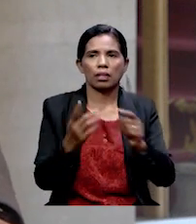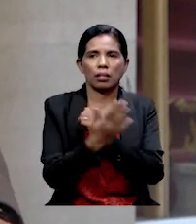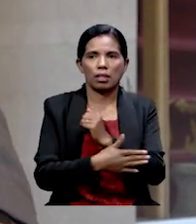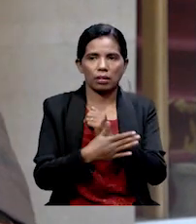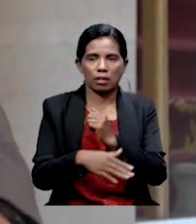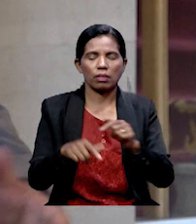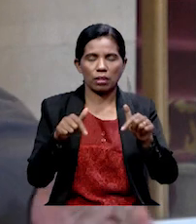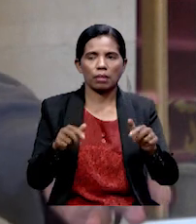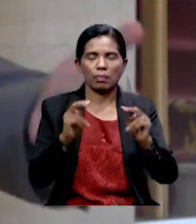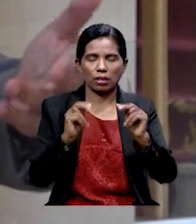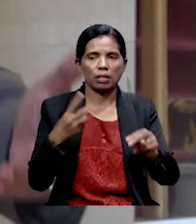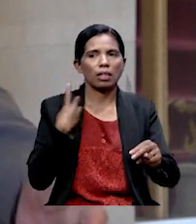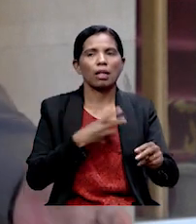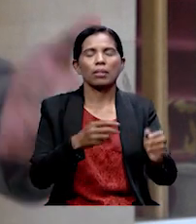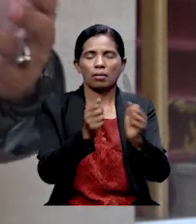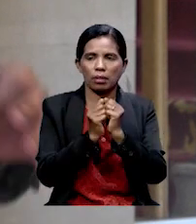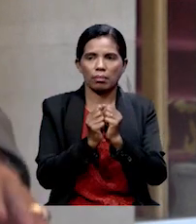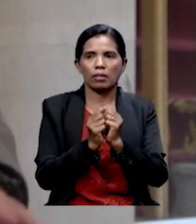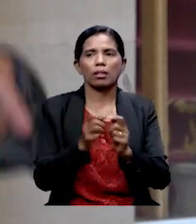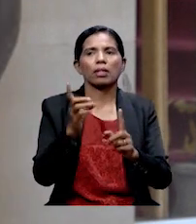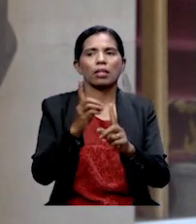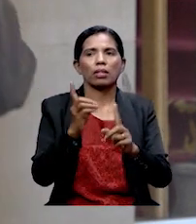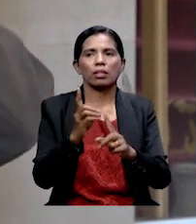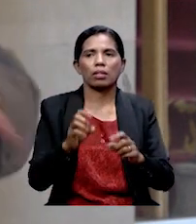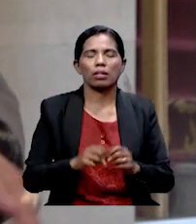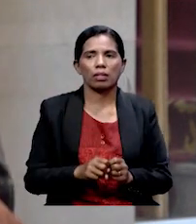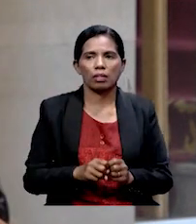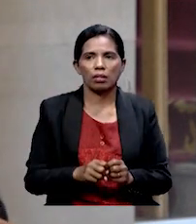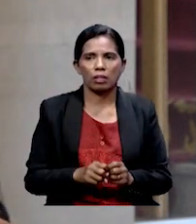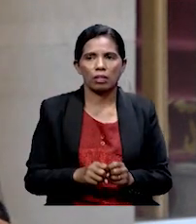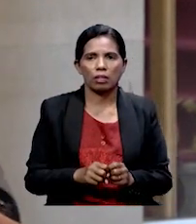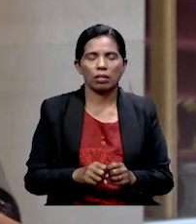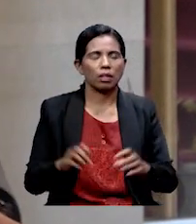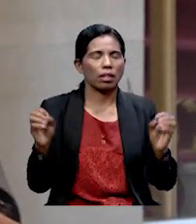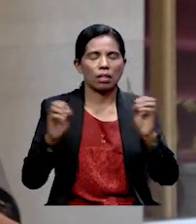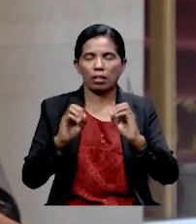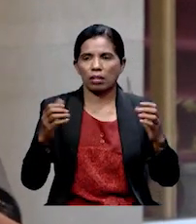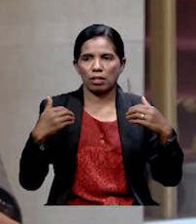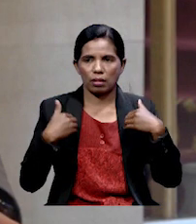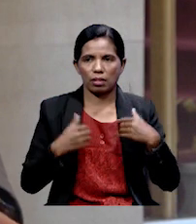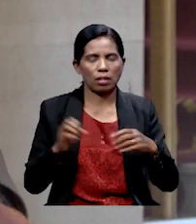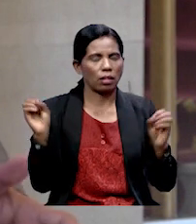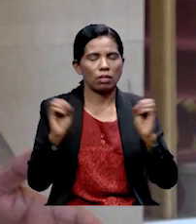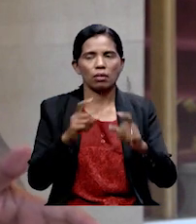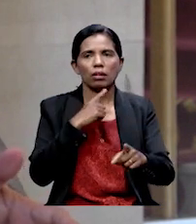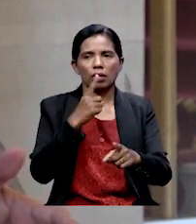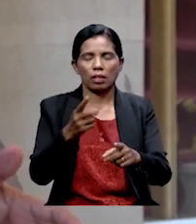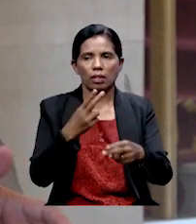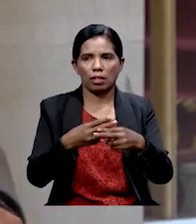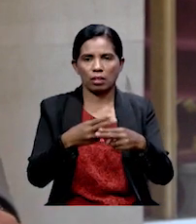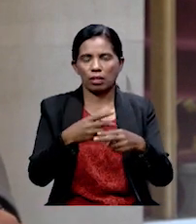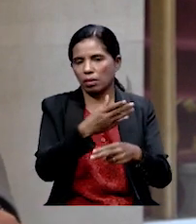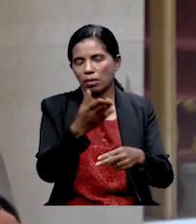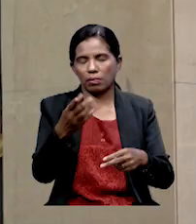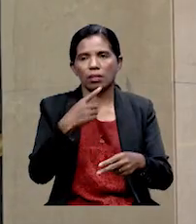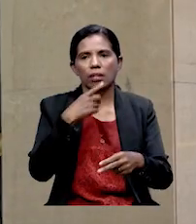hamutu si hau deha agora data de ro bot senato si dialog sila kontese. Aduh, kalau kau iset seminar, kita buat mai seminar